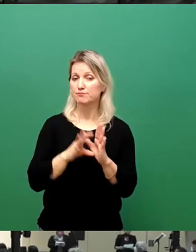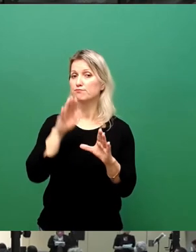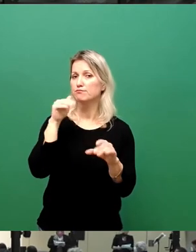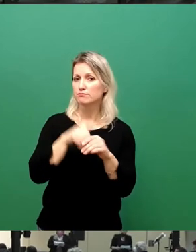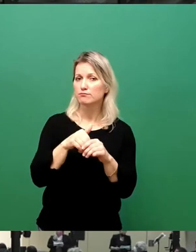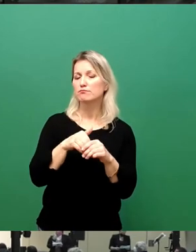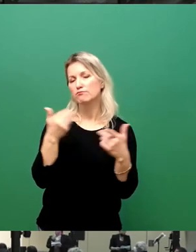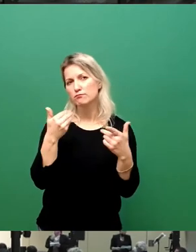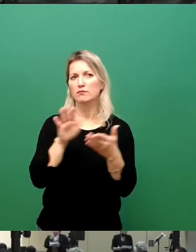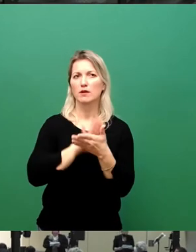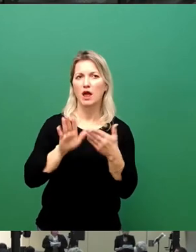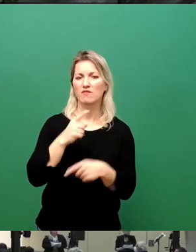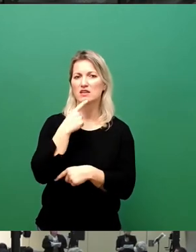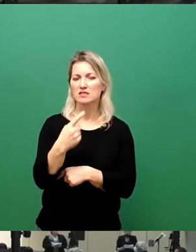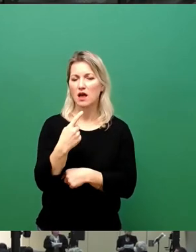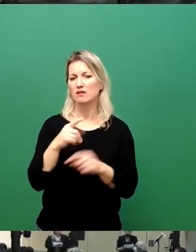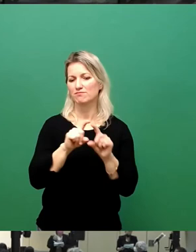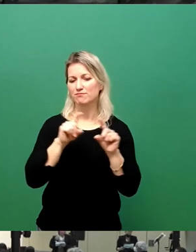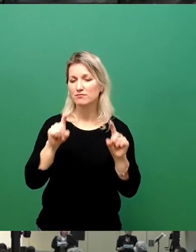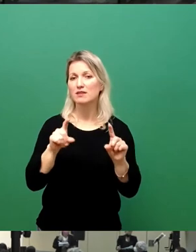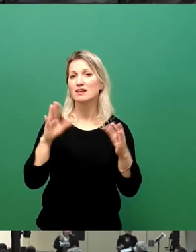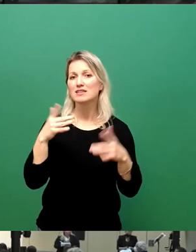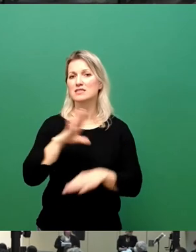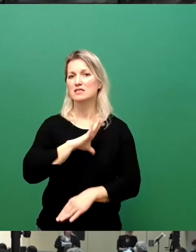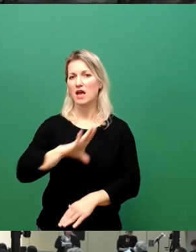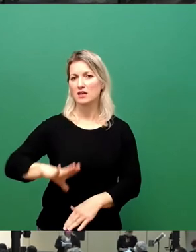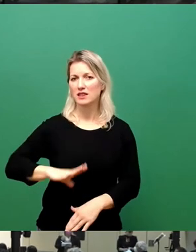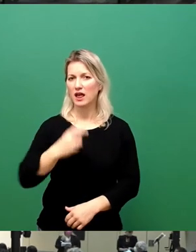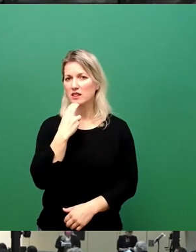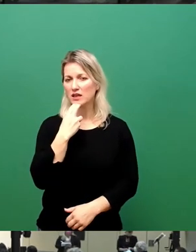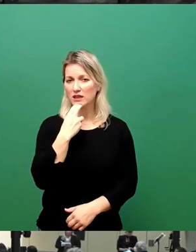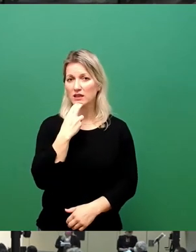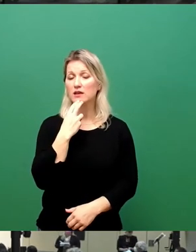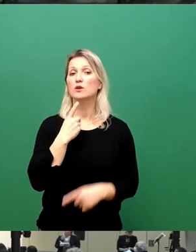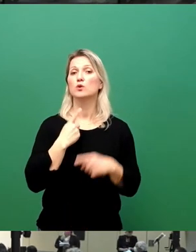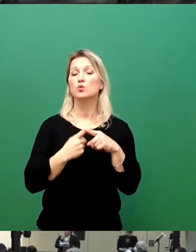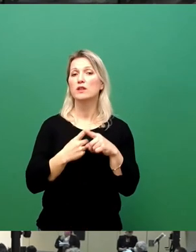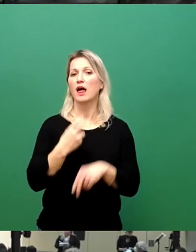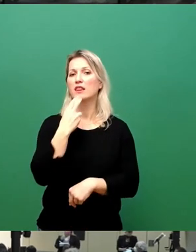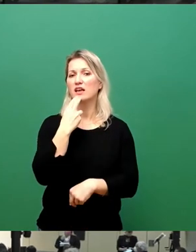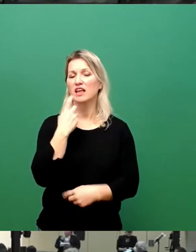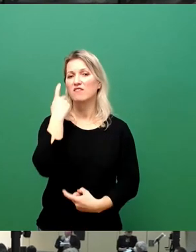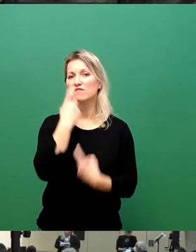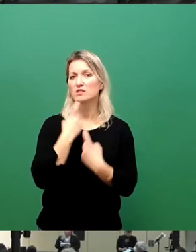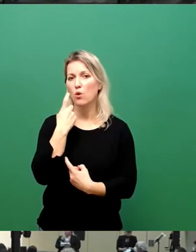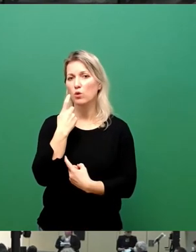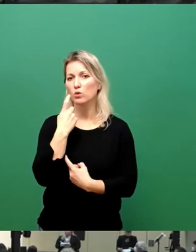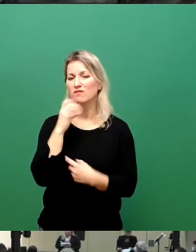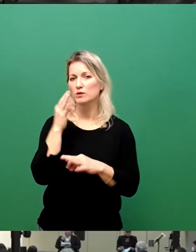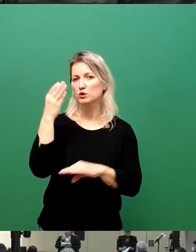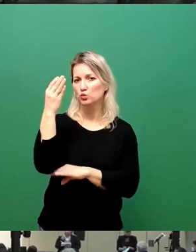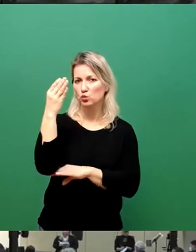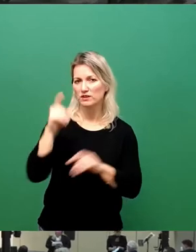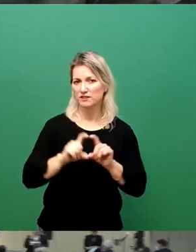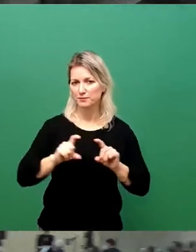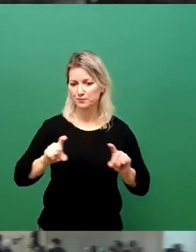vereinfacht, mit dem Thema Sachsenenergie und der Energieversorgung der Zukunft beschäftigt.